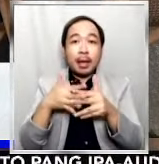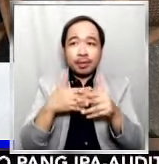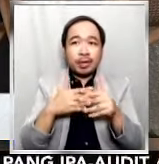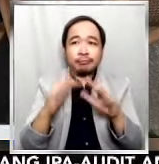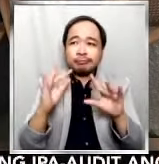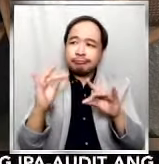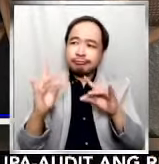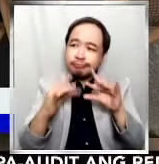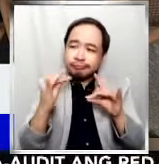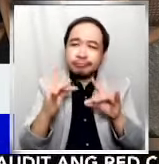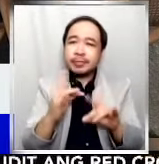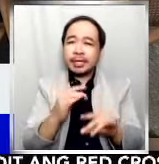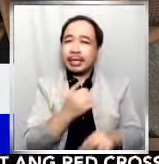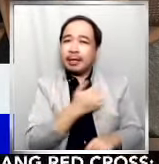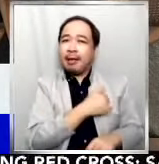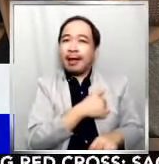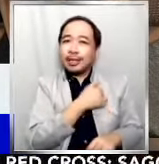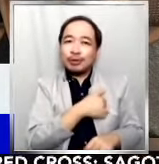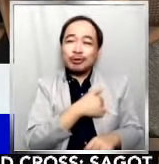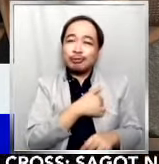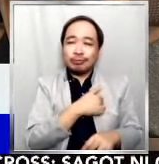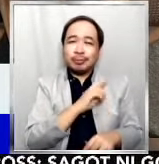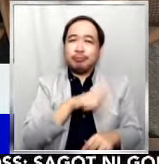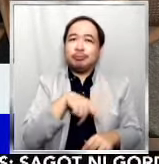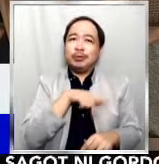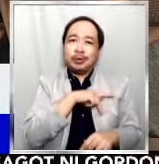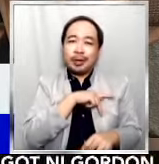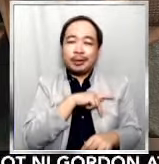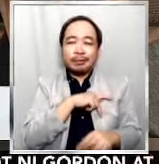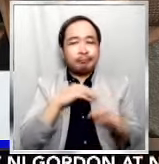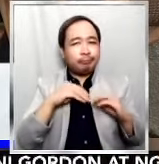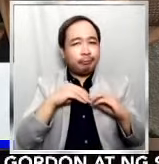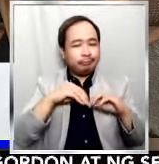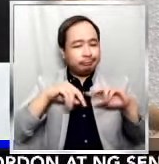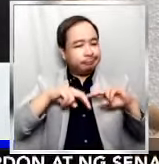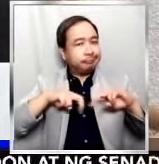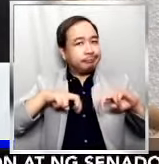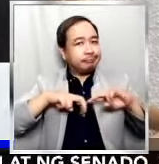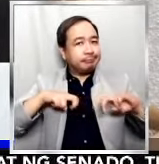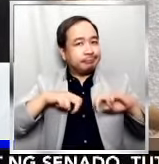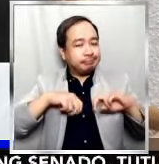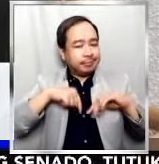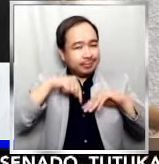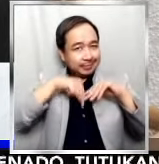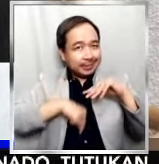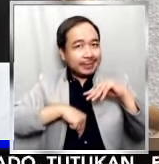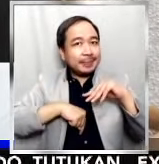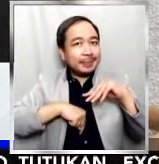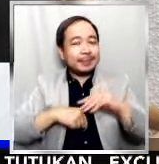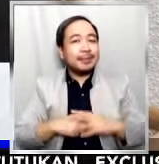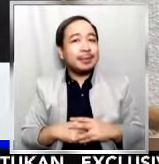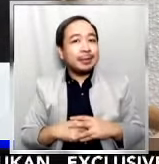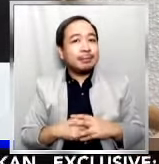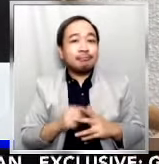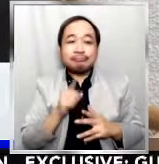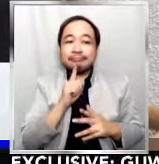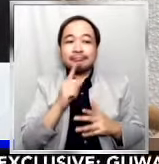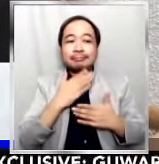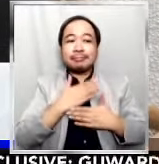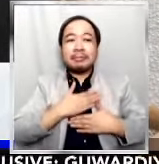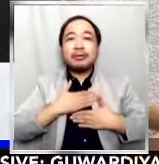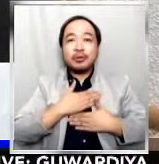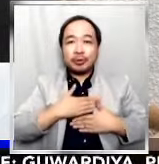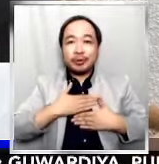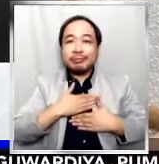sa sarili namin. And towards each other. Yes, ayun nga. So, enjoy at